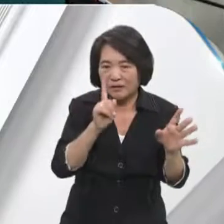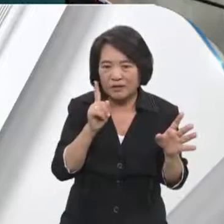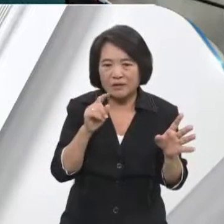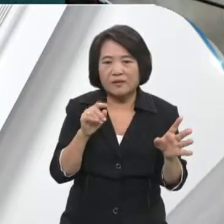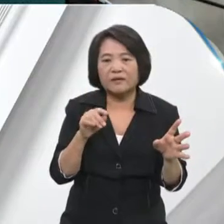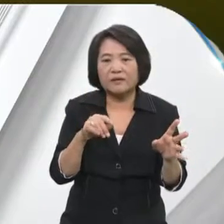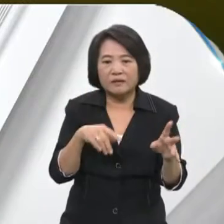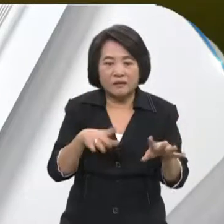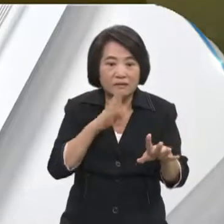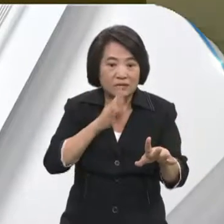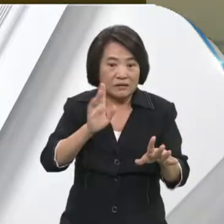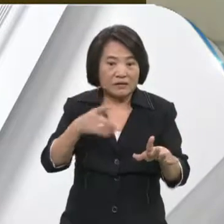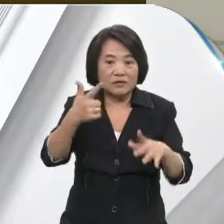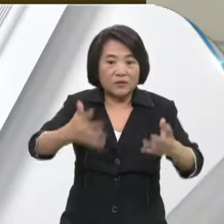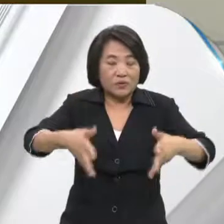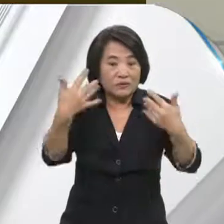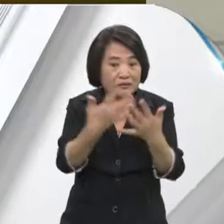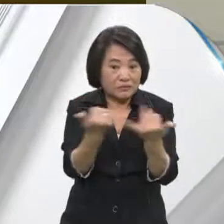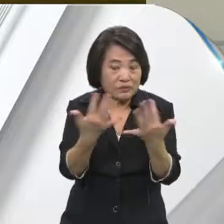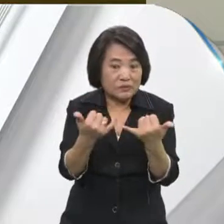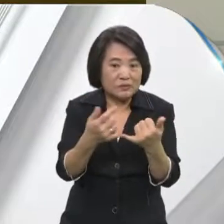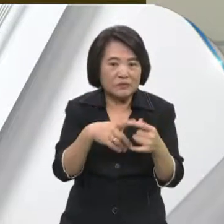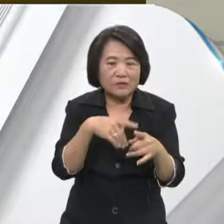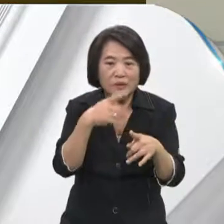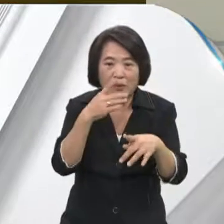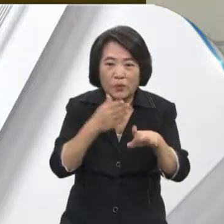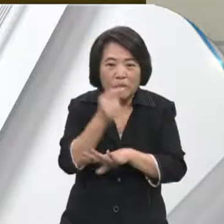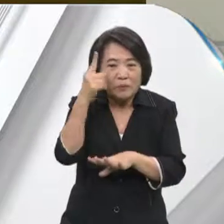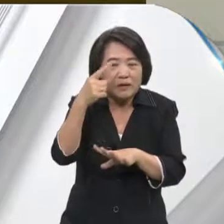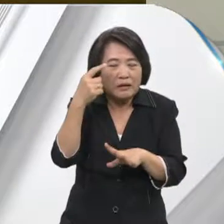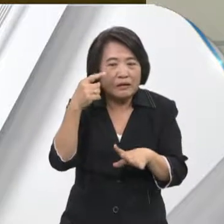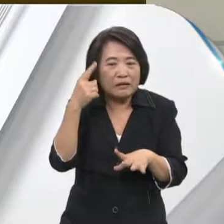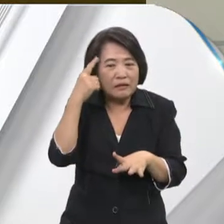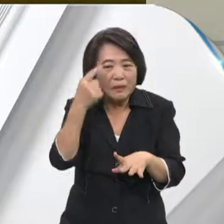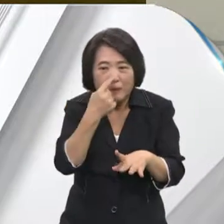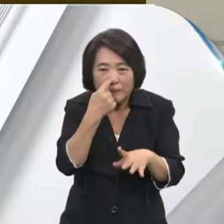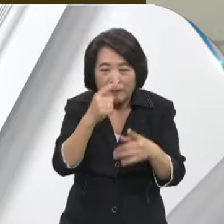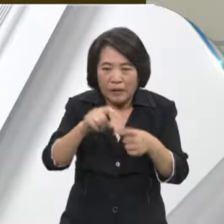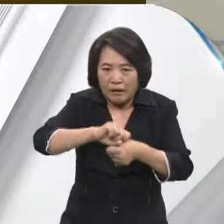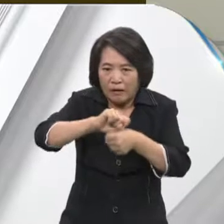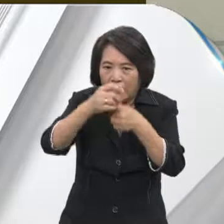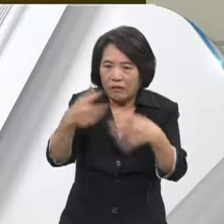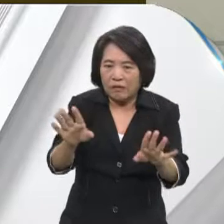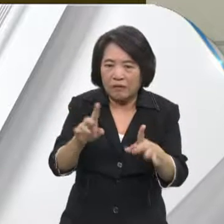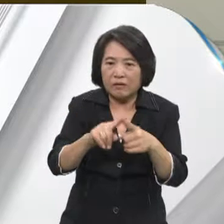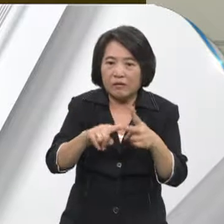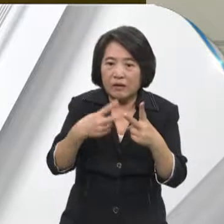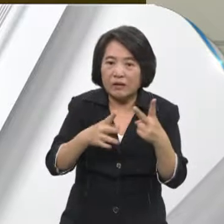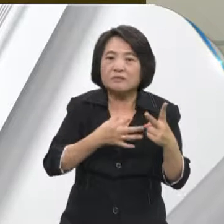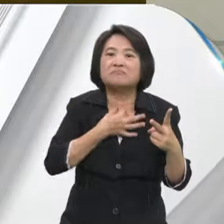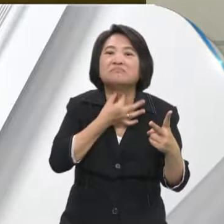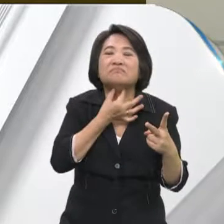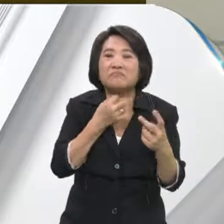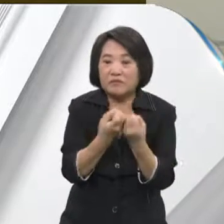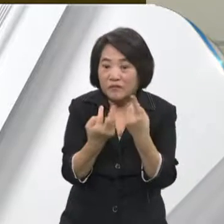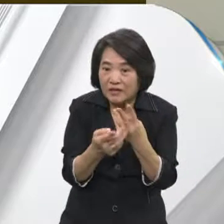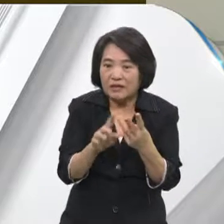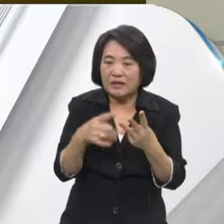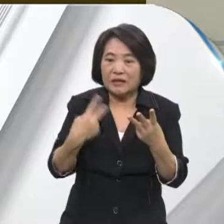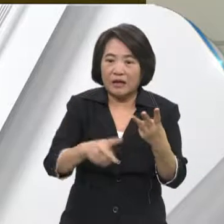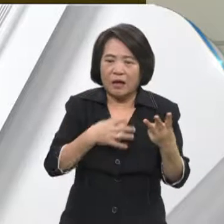现到，起码刘强的四年过敏性鼻咽炎发生的机会年四年增加，另外支气管炎同黑